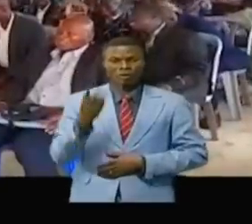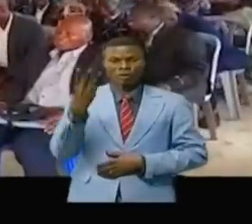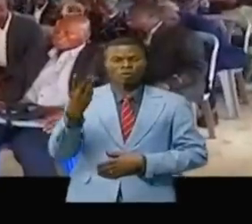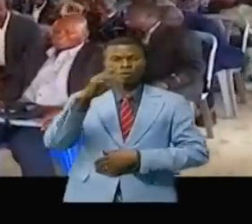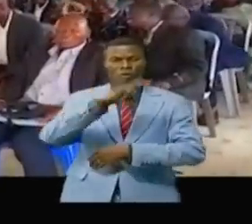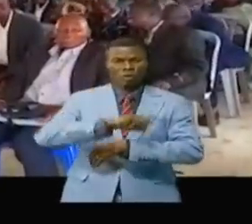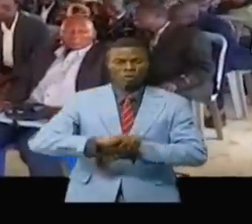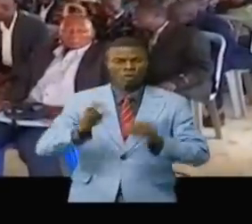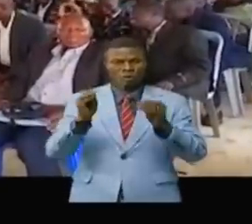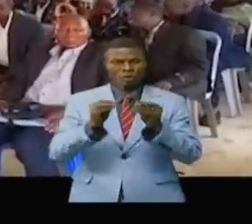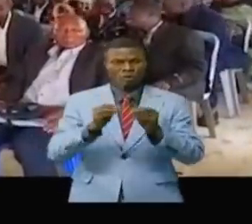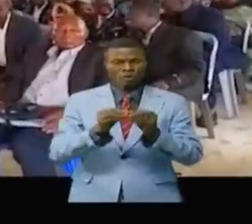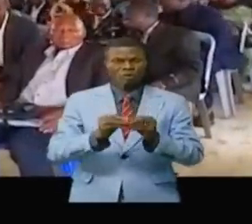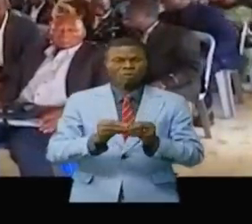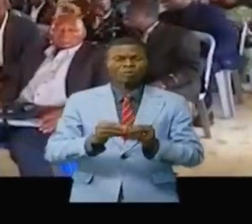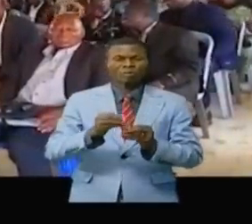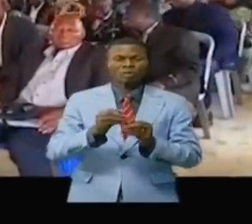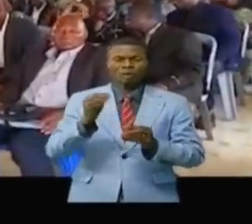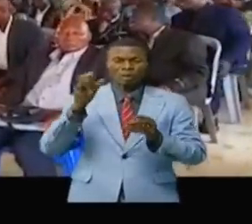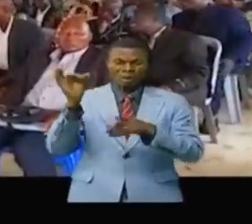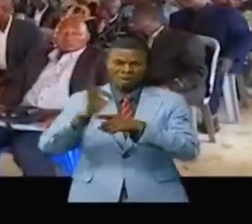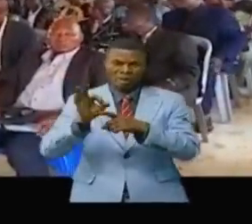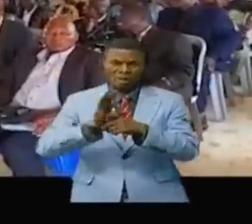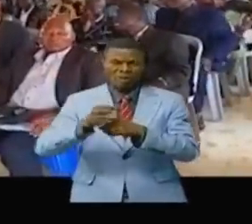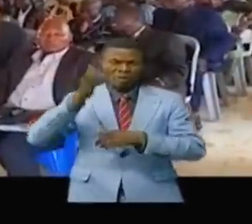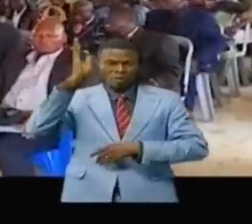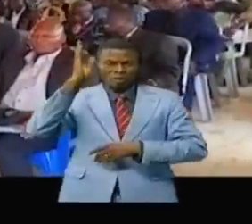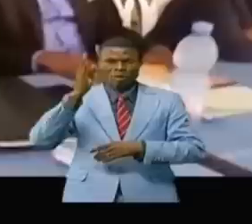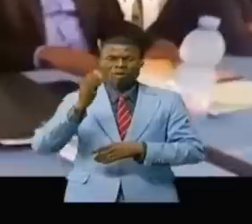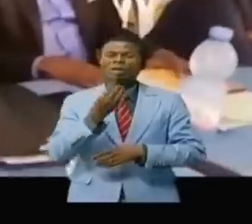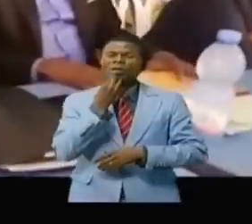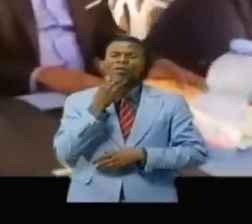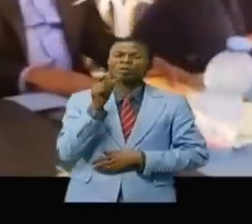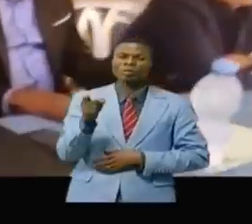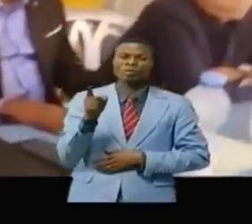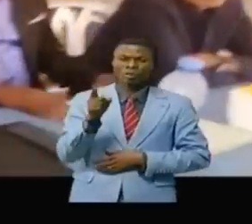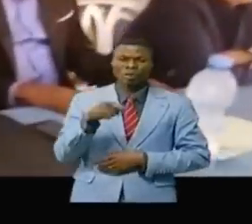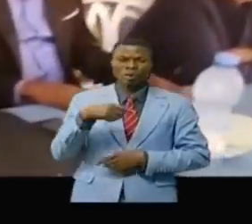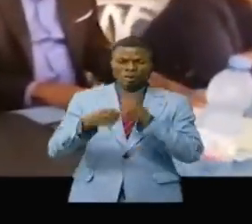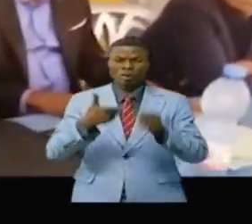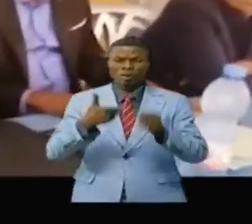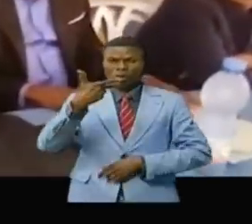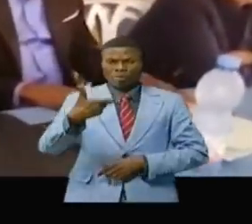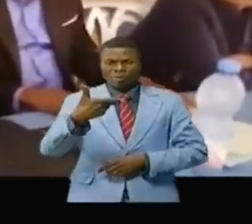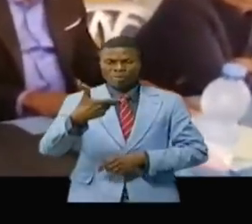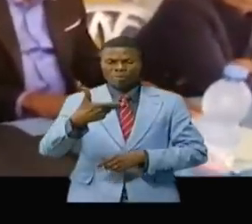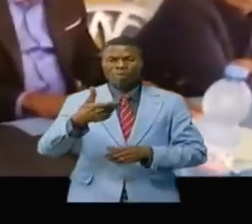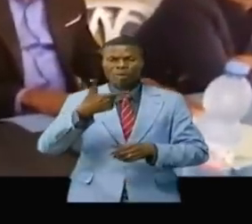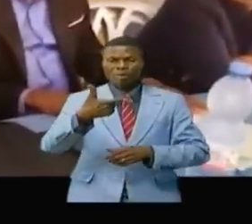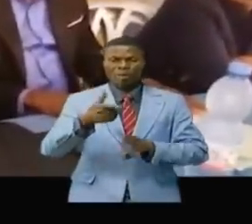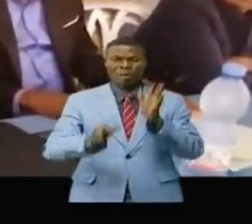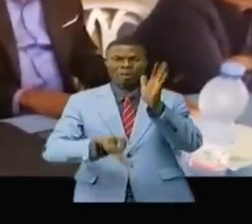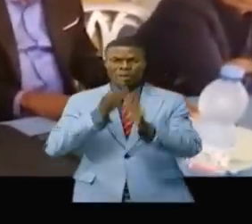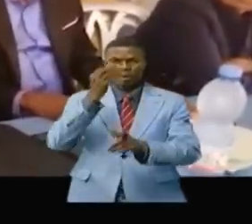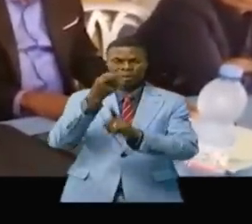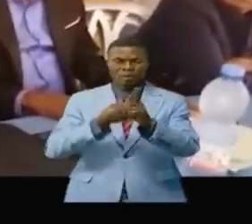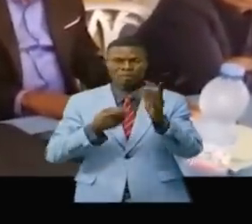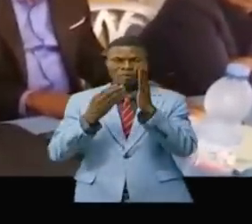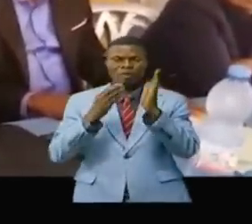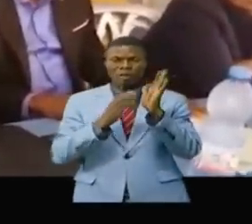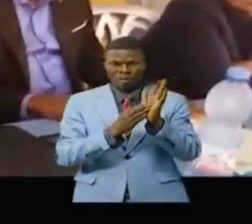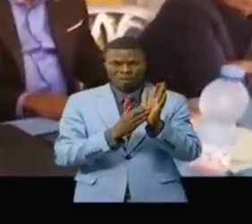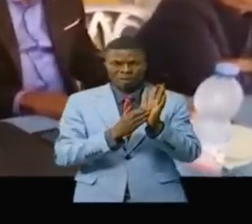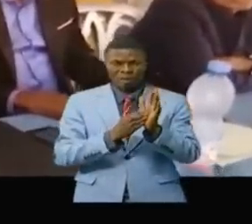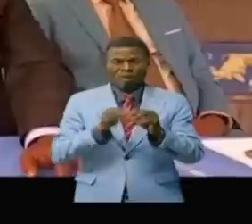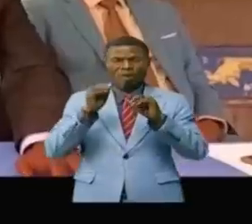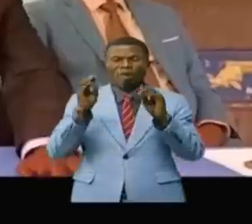3 jours un atelier de mise à niveau en faveur des inspecteurs de sa juridiction. Débuté mardi 13 septembre dans la salle de réunion de la division provinciale de l'enseignement,